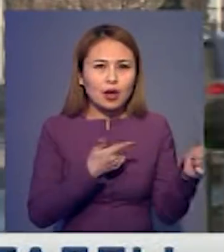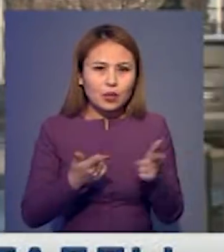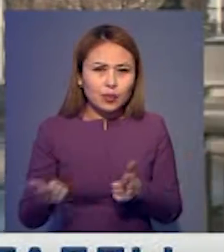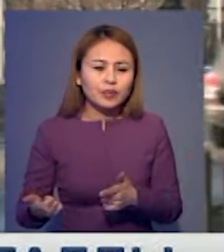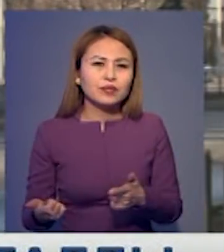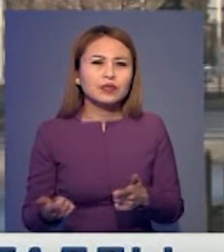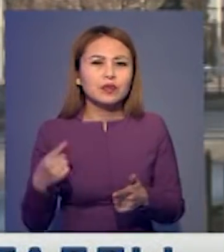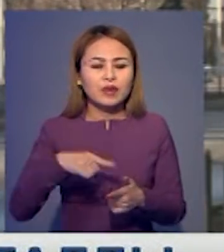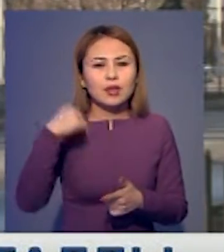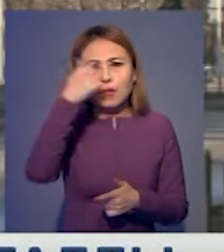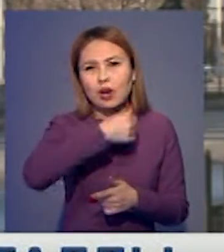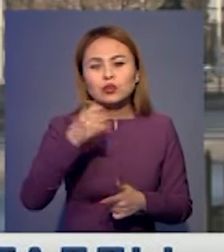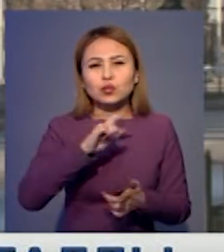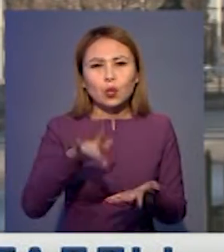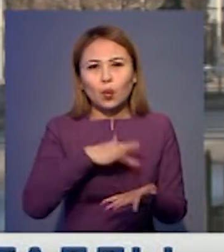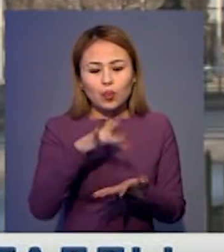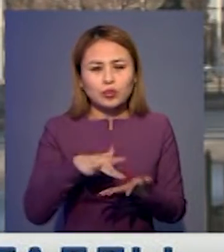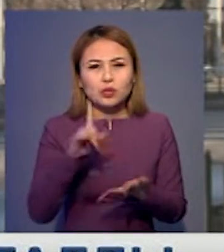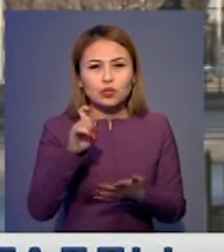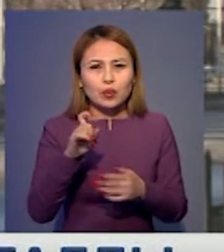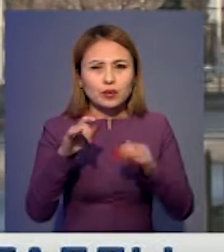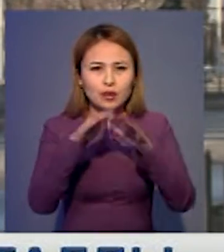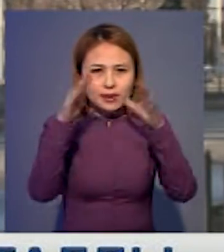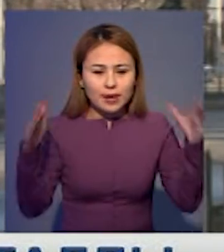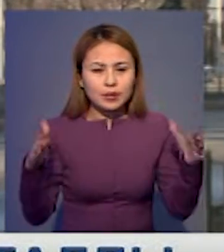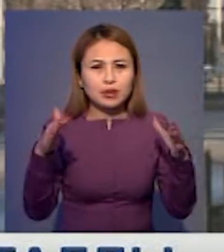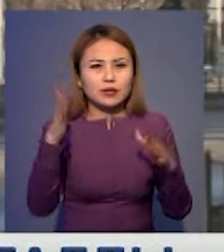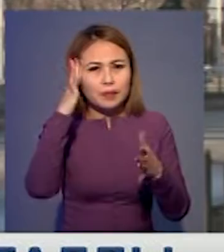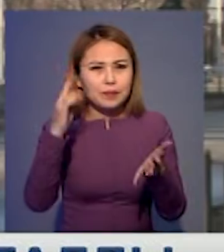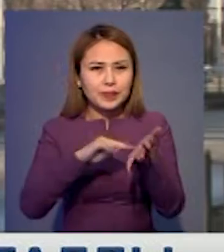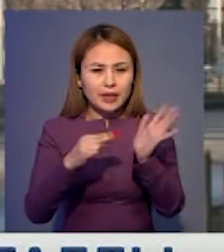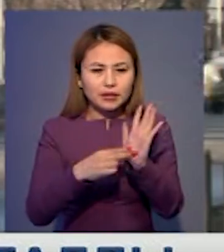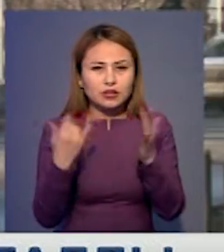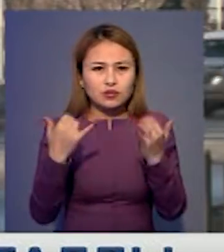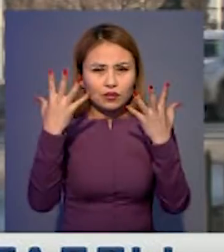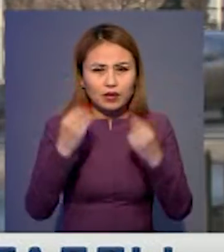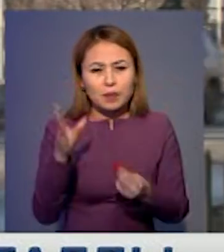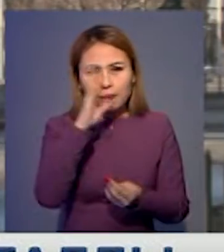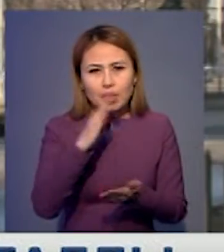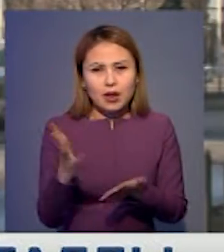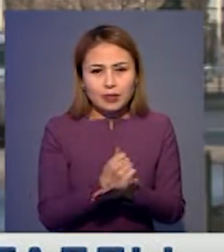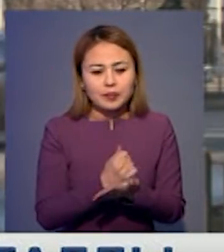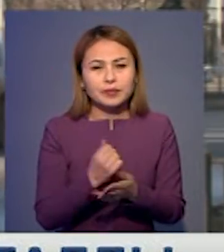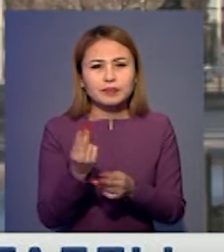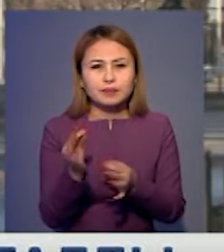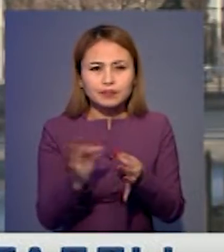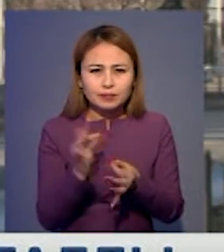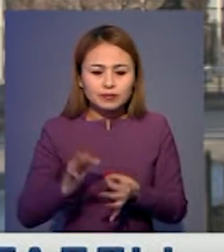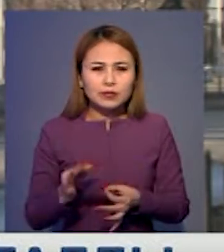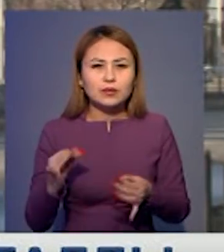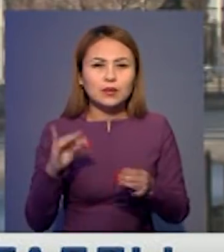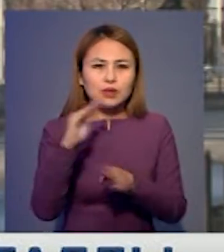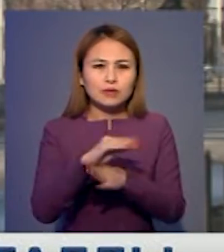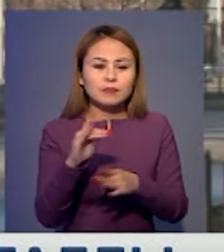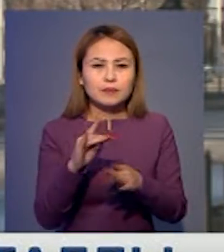жатырмыз. Биыл қалада 100 күйгіз үйтігеміз деп жоспарлап отырмыз, ол бүгінгі күні қол жетімді болып тұр. Және